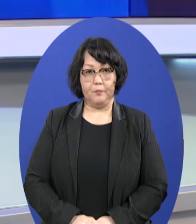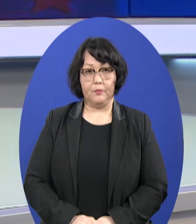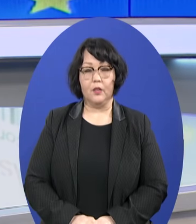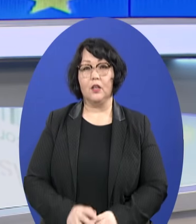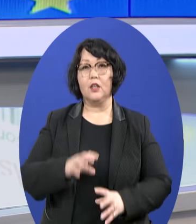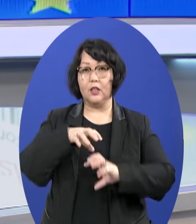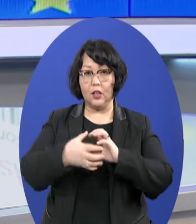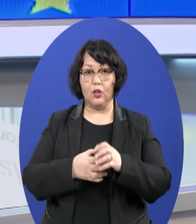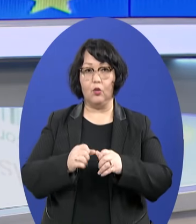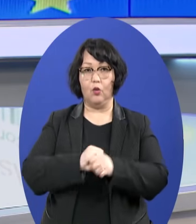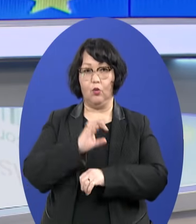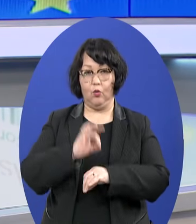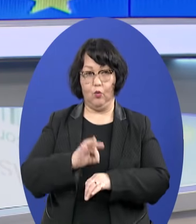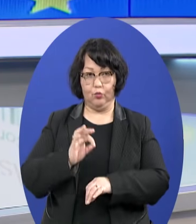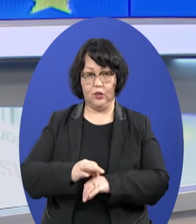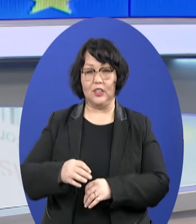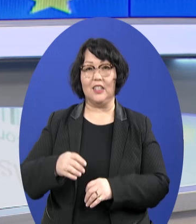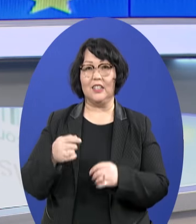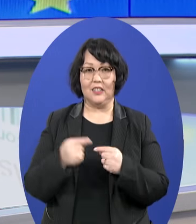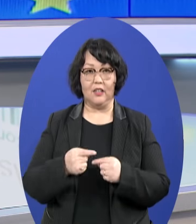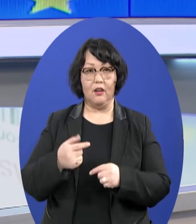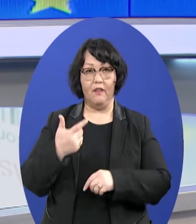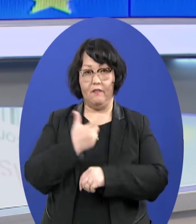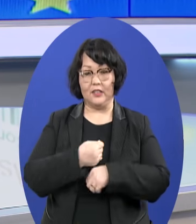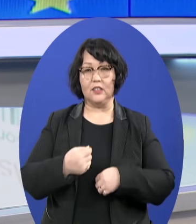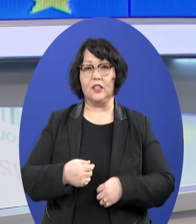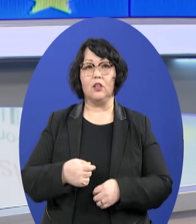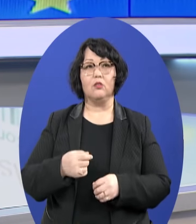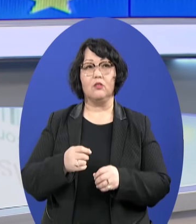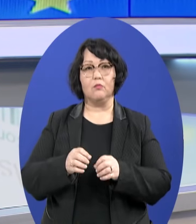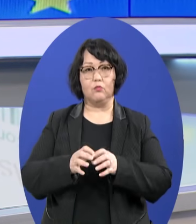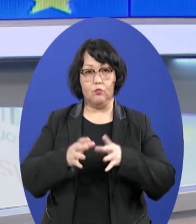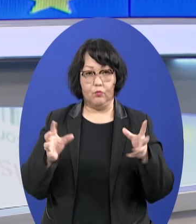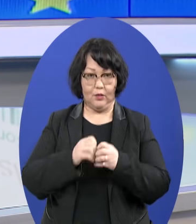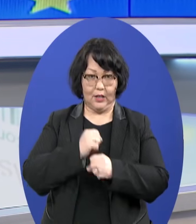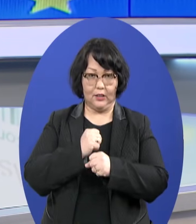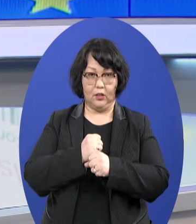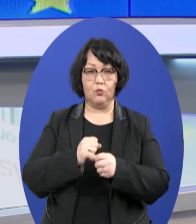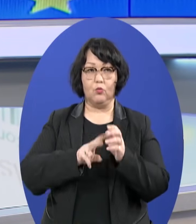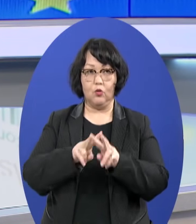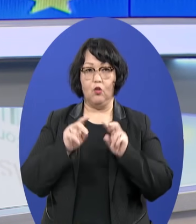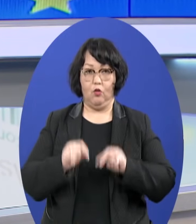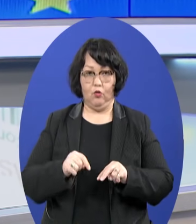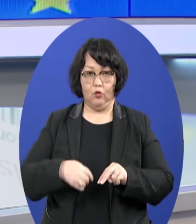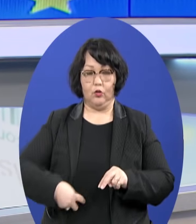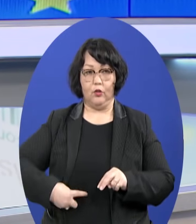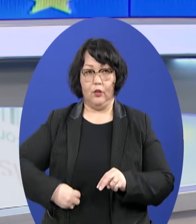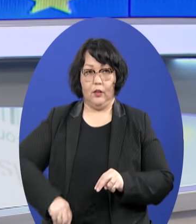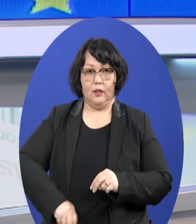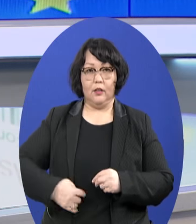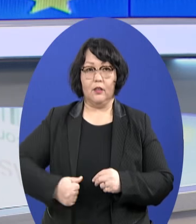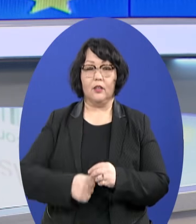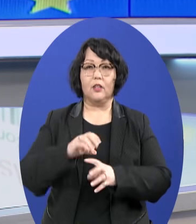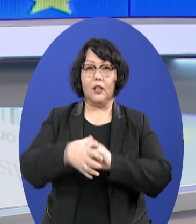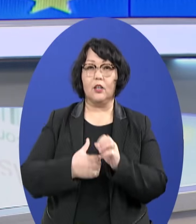Дэлхийн хэмжээнд коронавирусын цар тахлын эсрэг дархлаажуулалтын түүхэнд байгаагүй өргөн хүрээ даян үргэлжилж байна. Өнөөдрийн байдлаар дэлхийн 172 улс